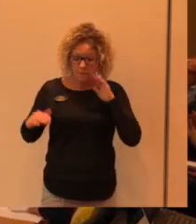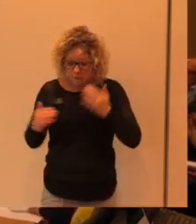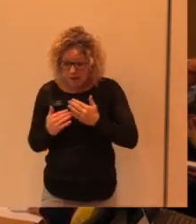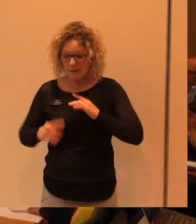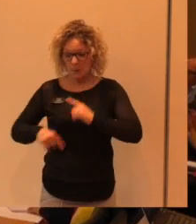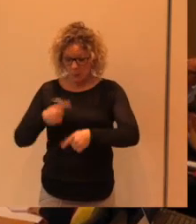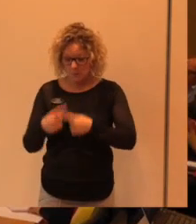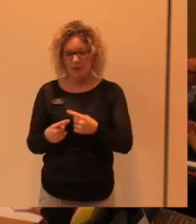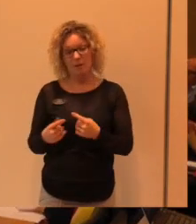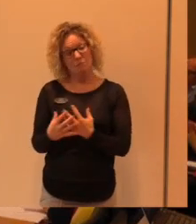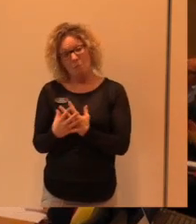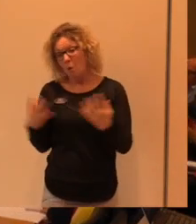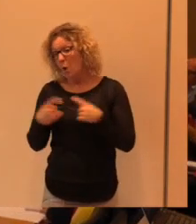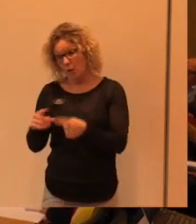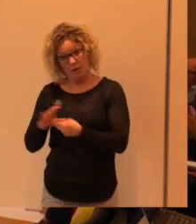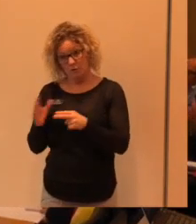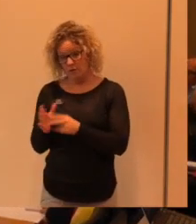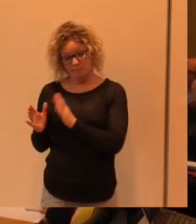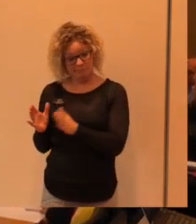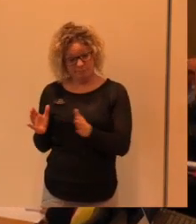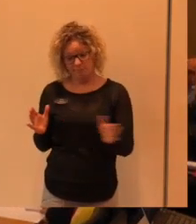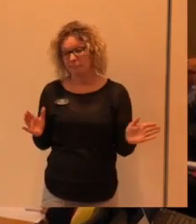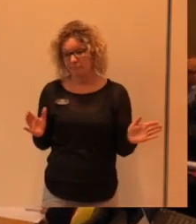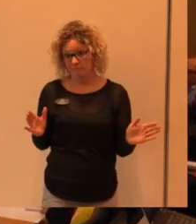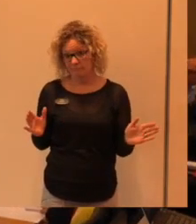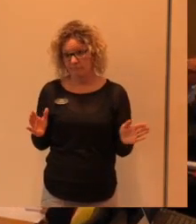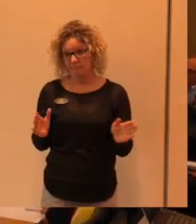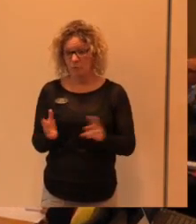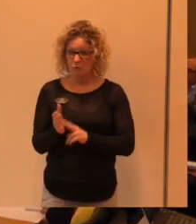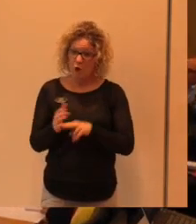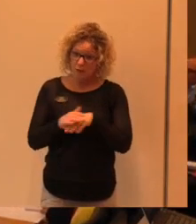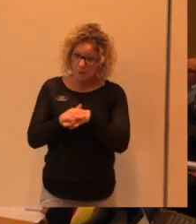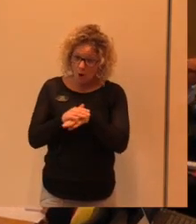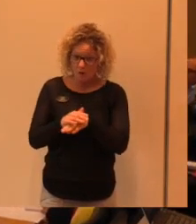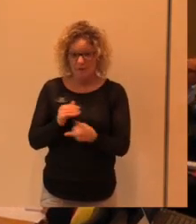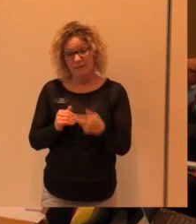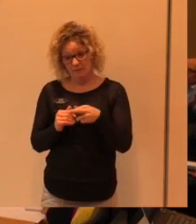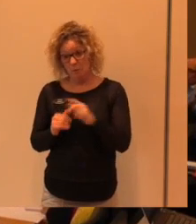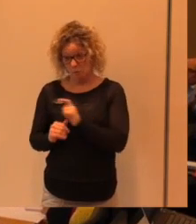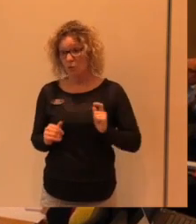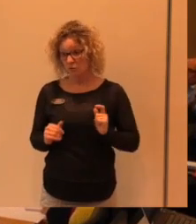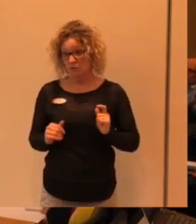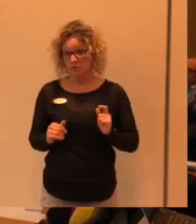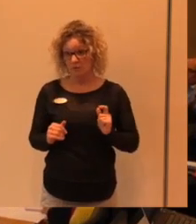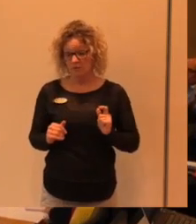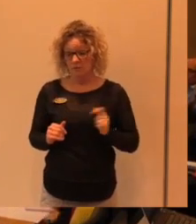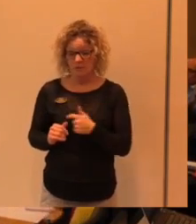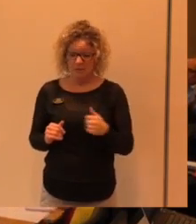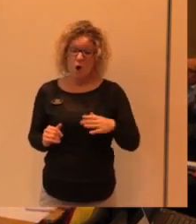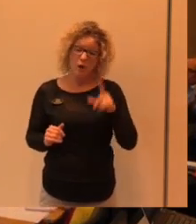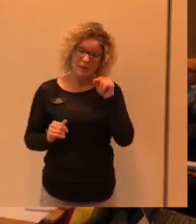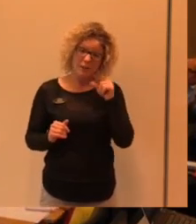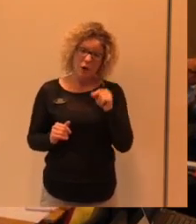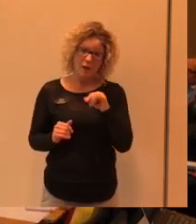utvecklar ganska många olika system och databaser på Riksantikvarieämbetet. Vi har alltså en